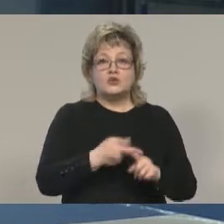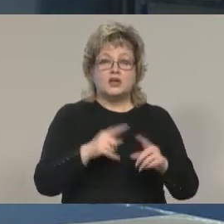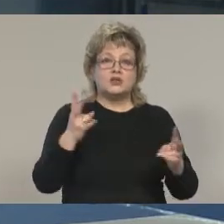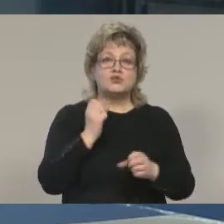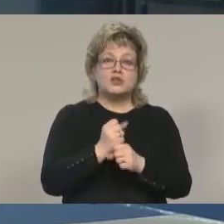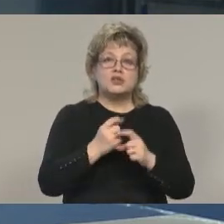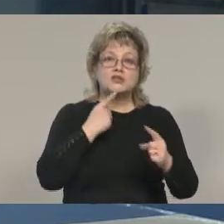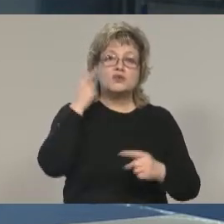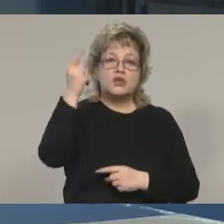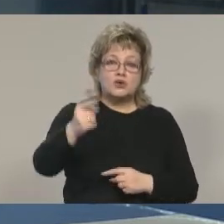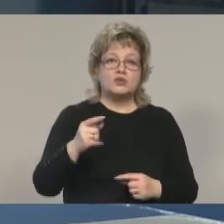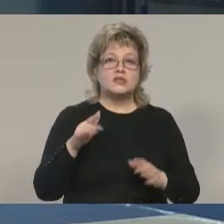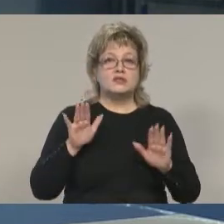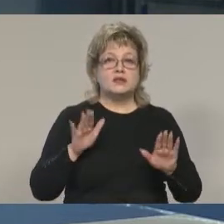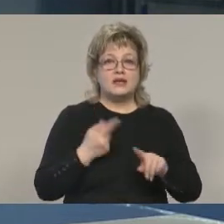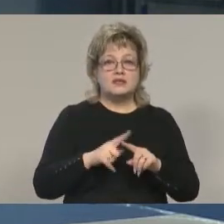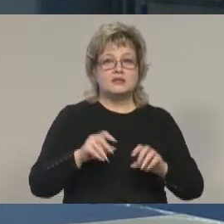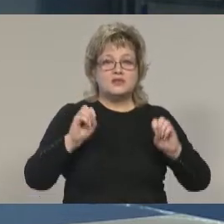из-за удаленности остальных служб.